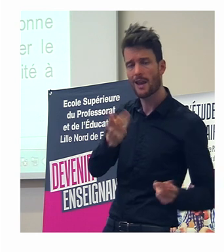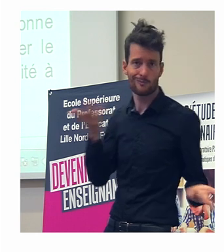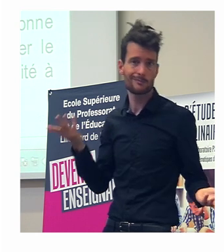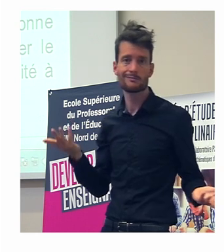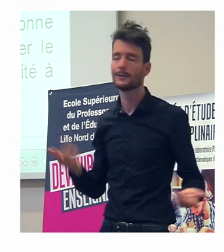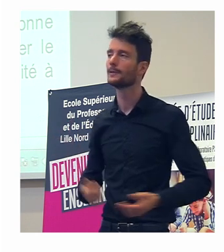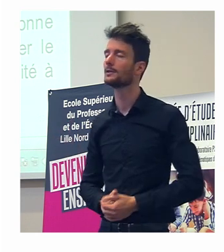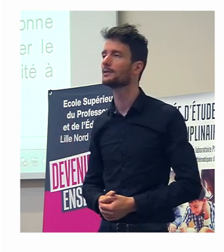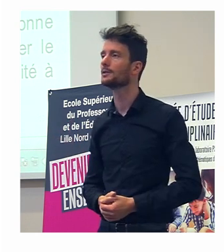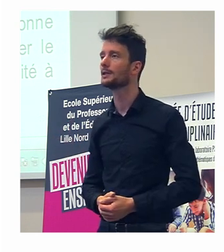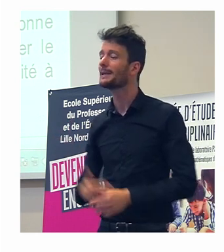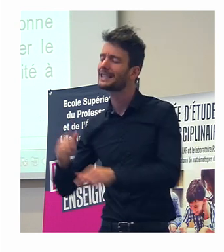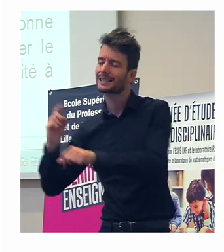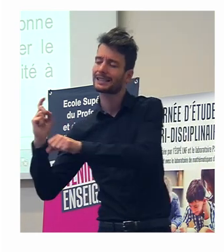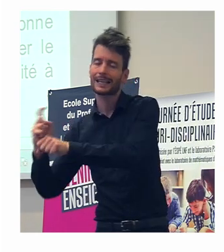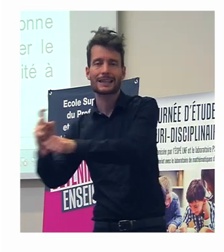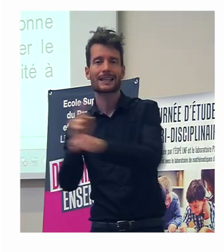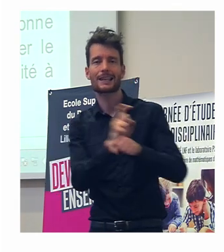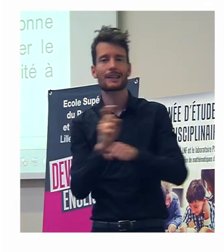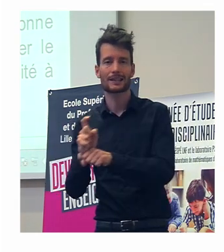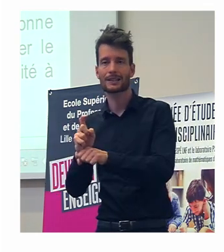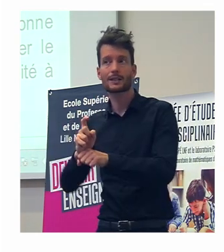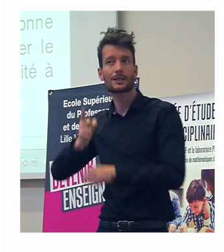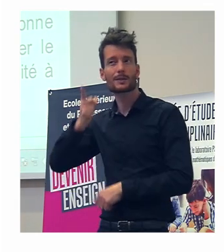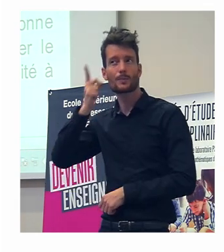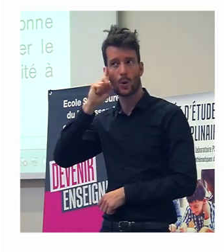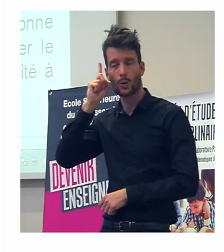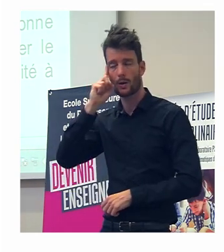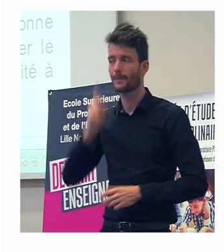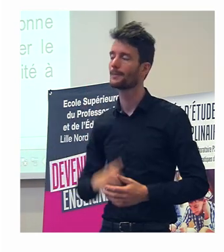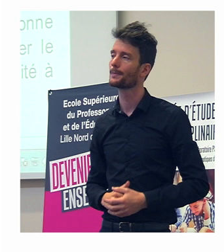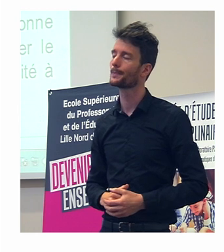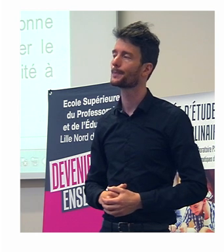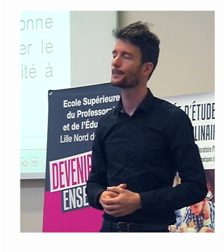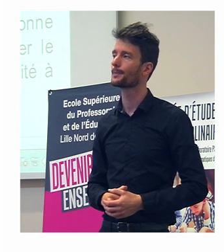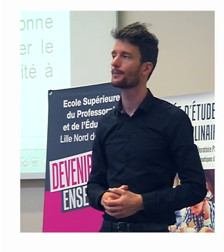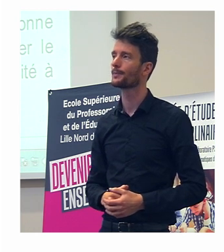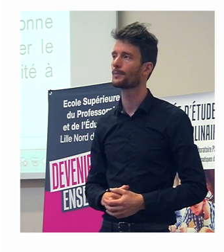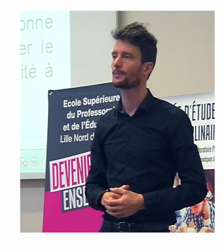Mais toutes ces critiques sont dues en partie au fait qu'on a